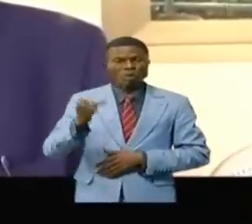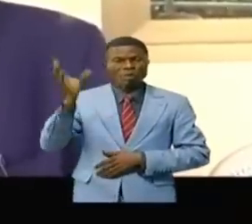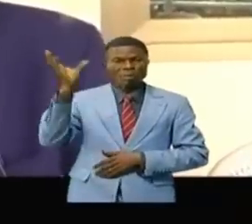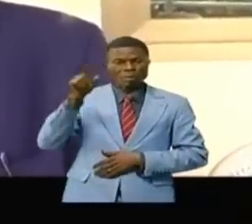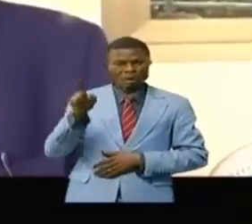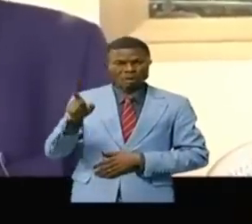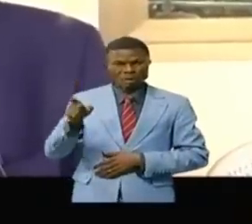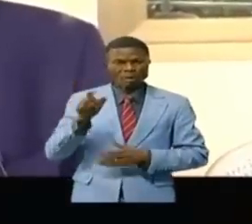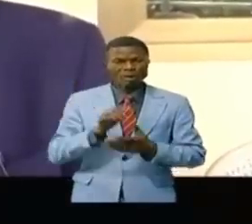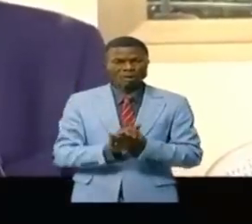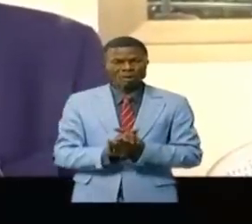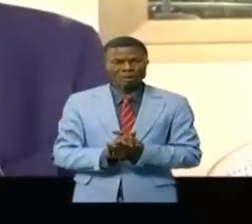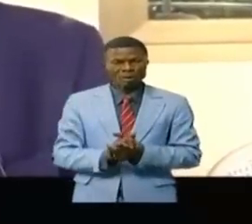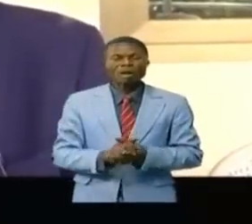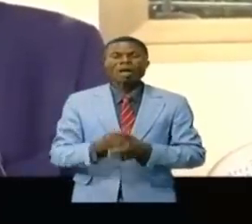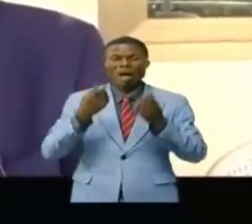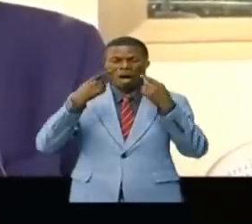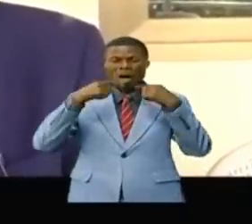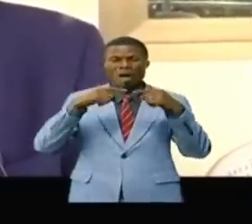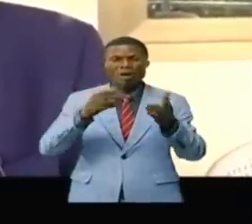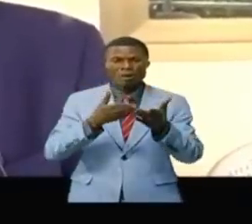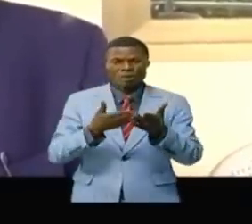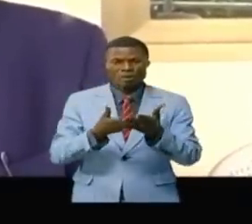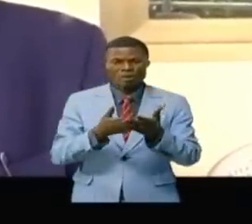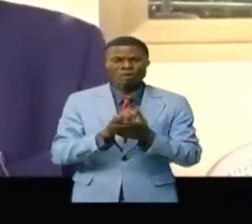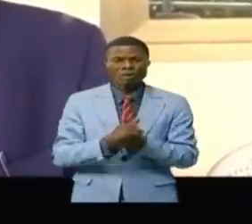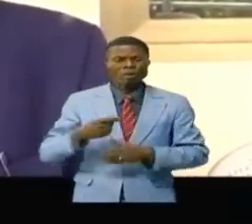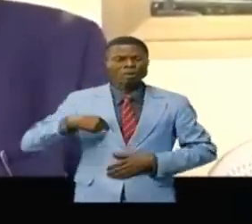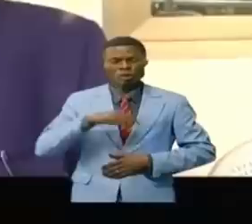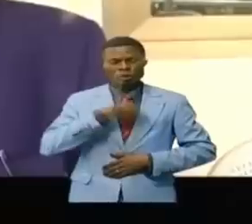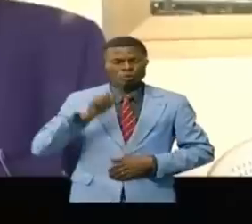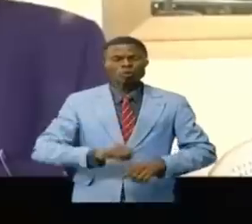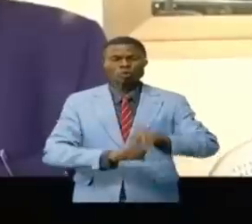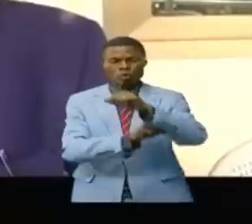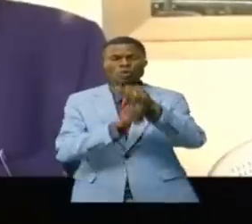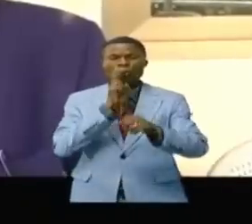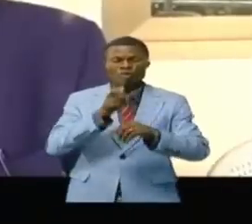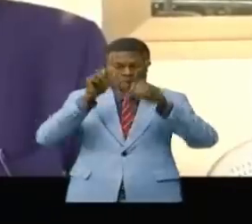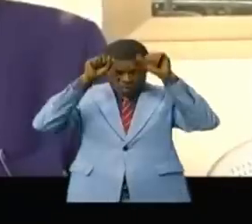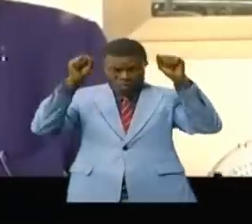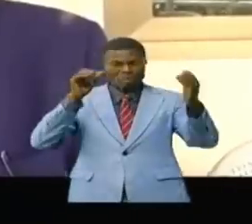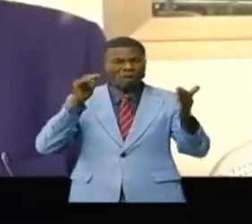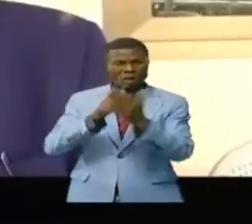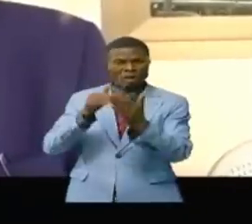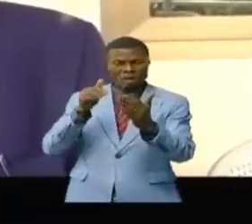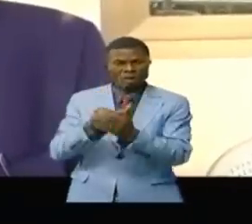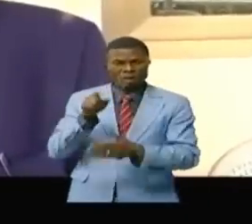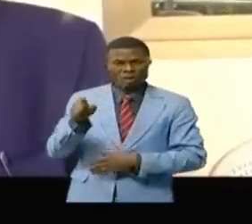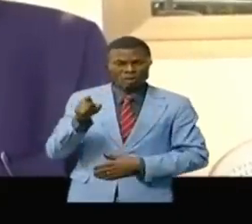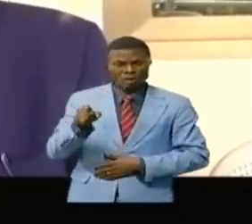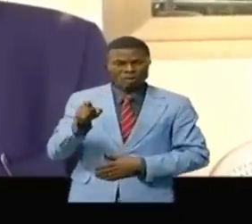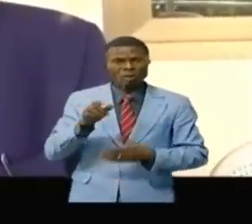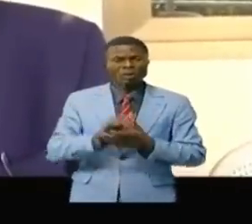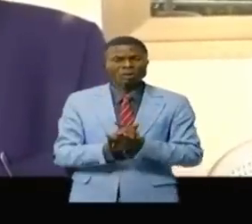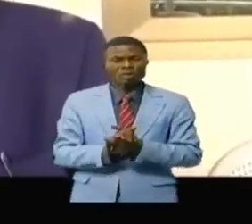au terrain, c'est le slogan. Parce que nous devons soutenir les chefs. Je suis en train d'attaquer l'aérodrome de Mouéka, qui n'existe